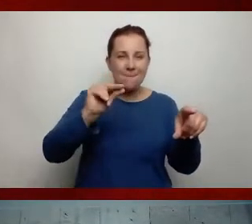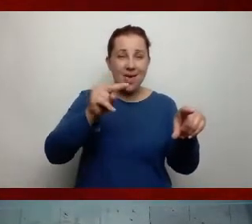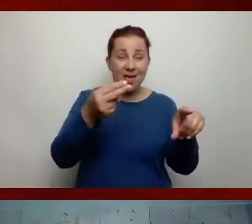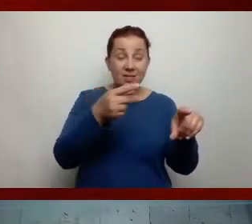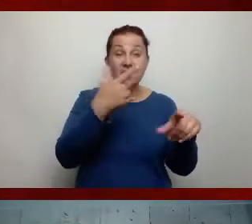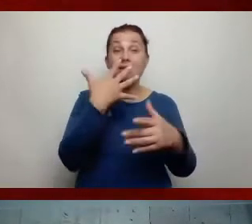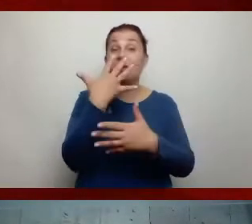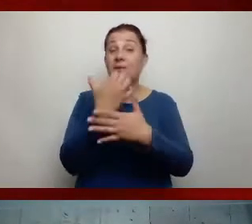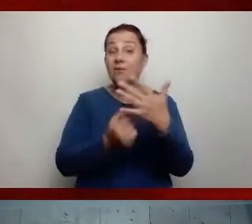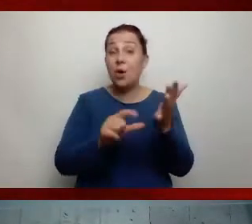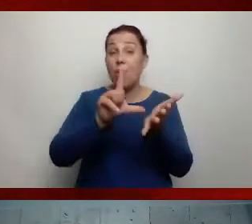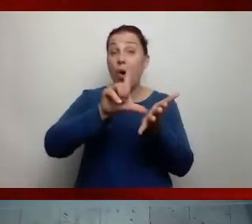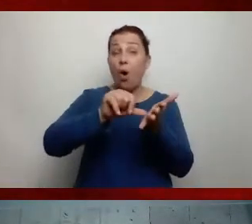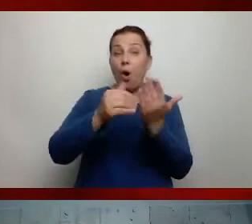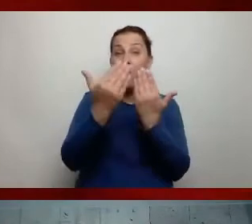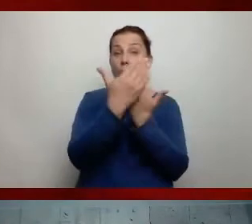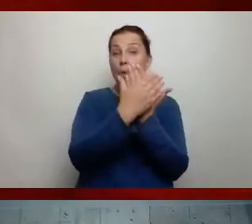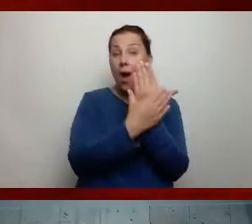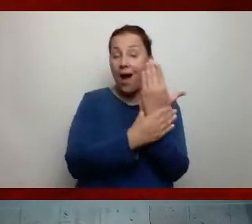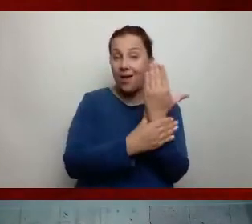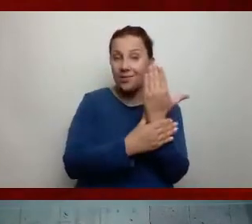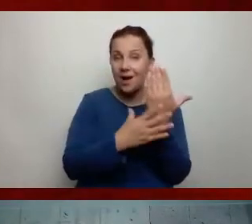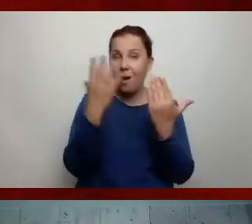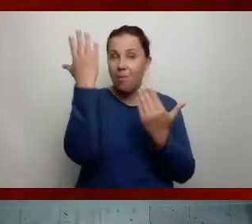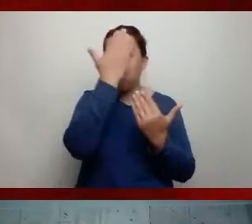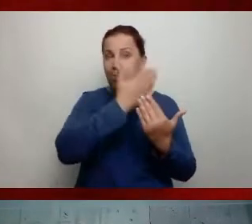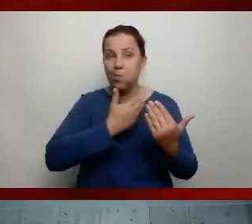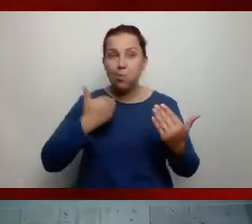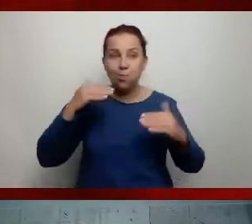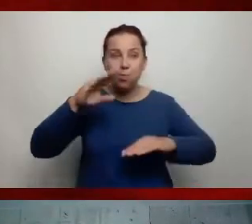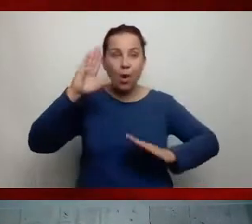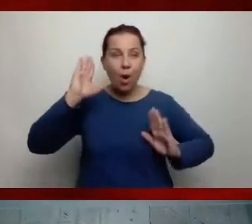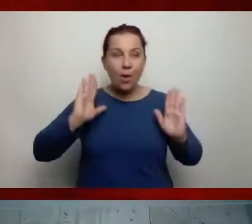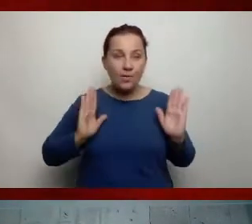okładkę jeden z portretów pastelowych